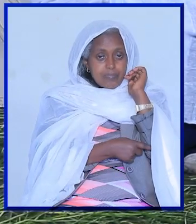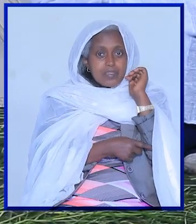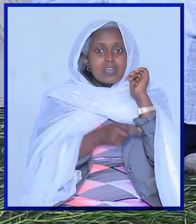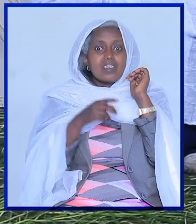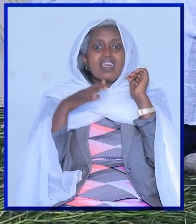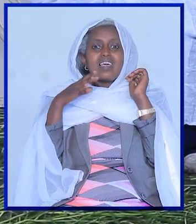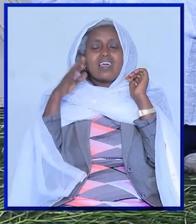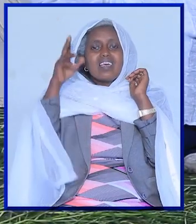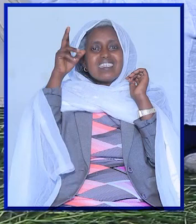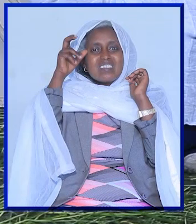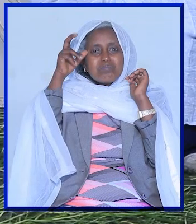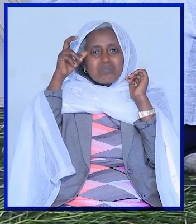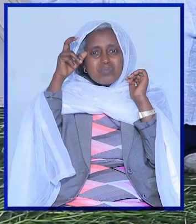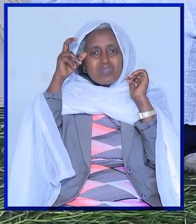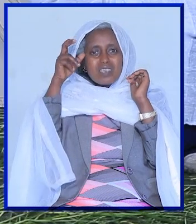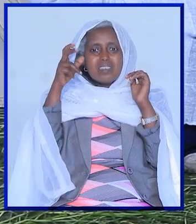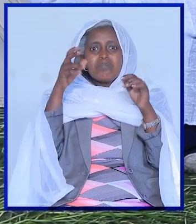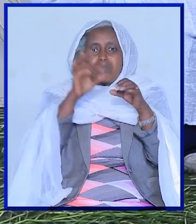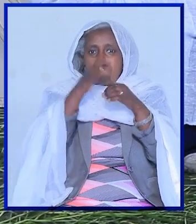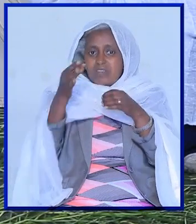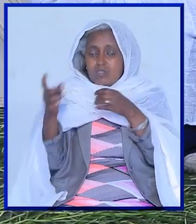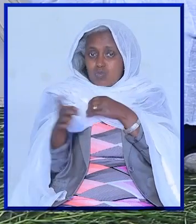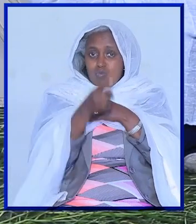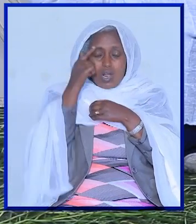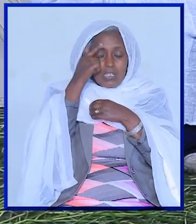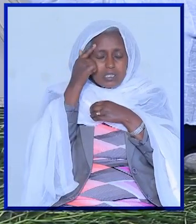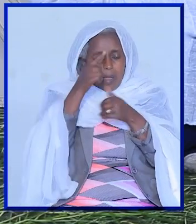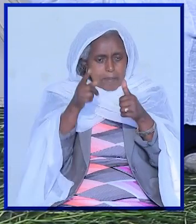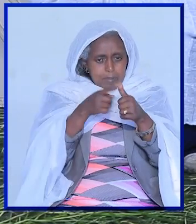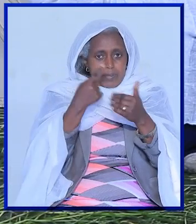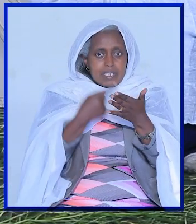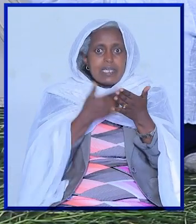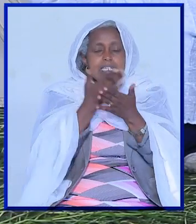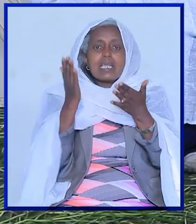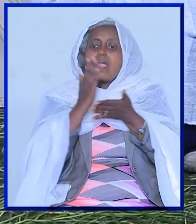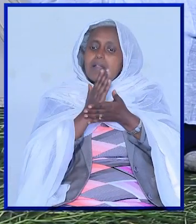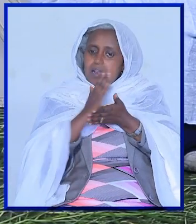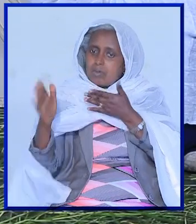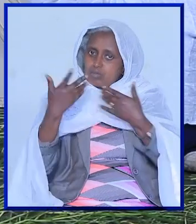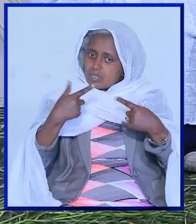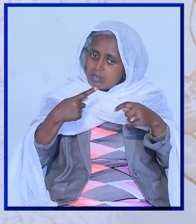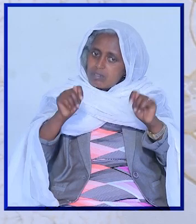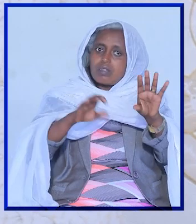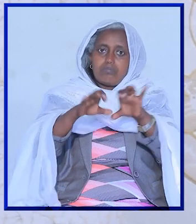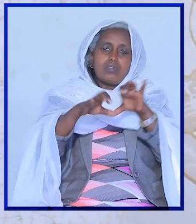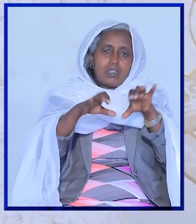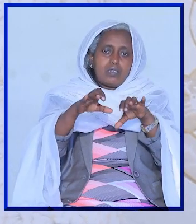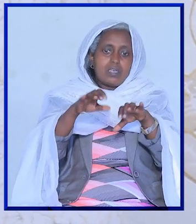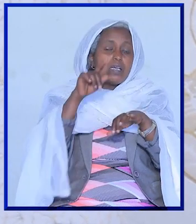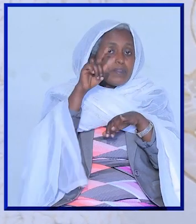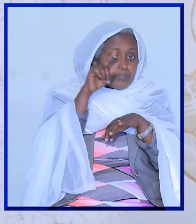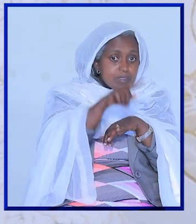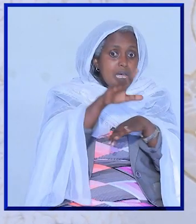ከርኩሳን መናፍስት እንደሚሆን አስባ በመጀመሪያ ይህንን ነገር ለማስወገድ ጥረት ብታደርግ፣